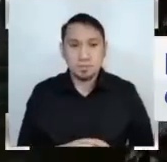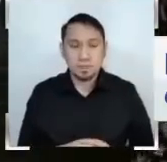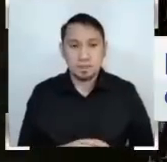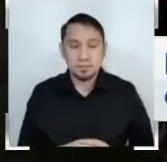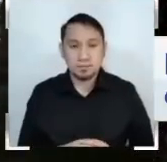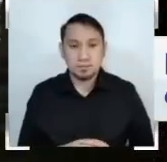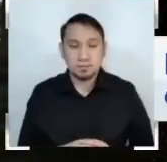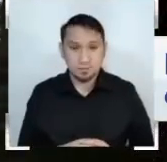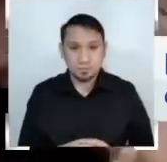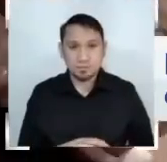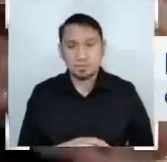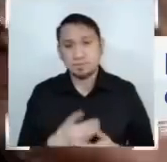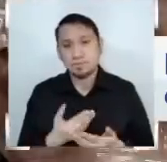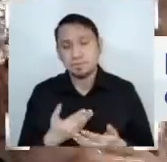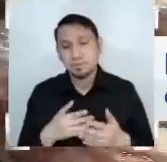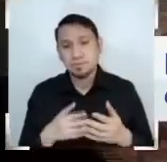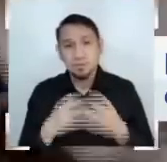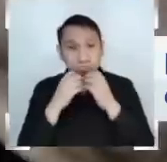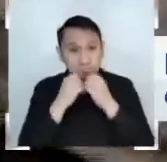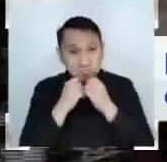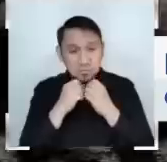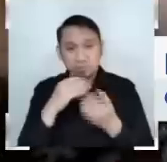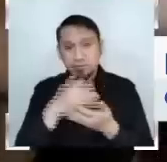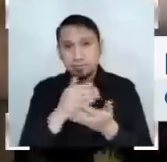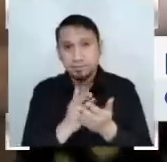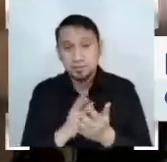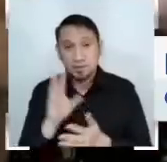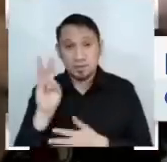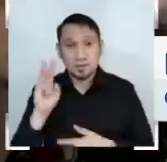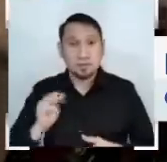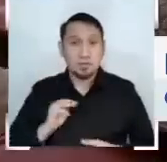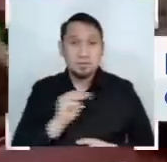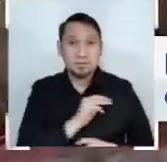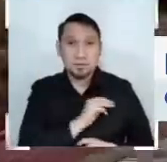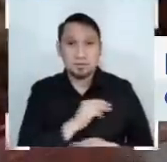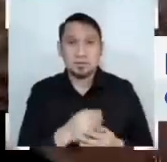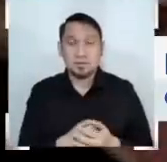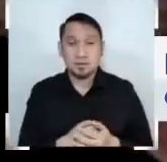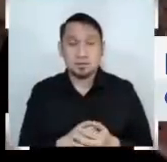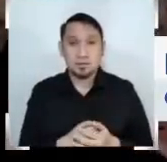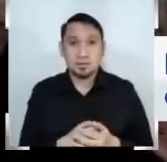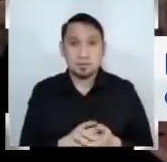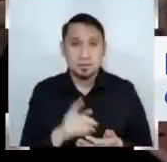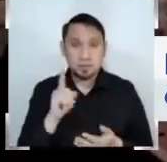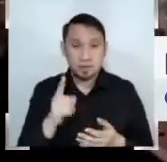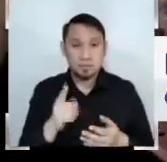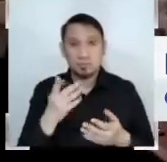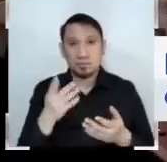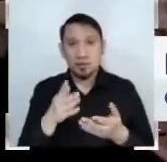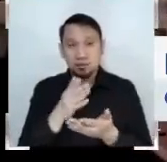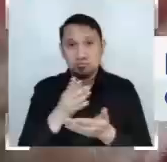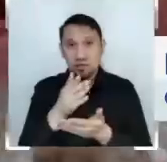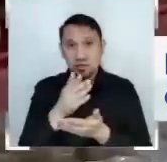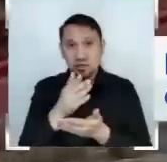Para pumasok sa kanyang budget, 6 na miyembro ng pamilya ni Aling Beng ang maghahati-hati sa isang hita ng manok.